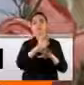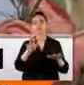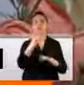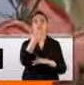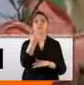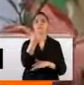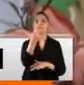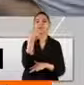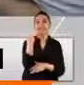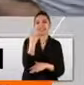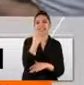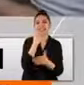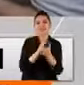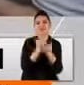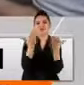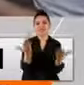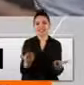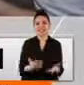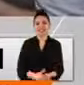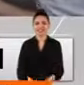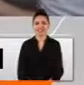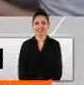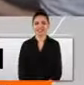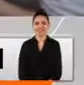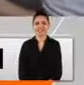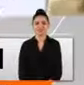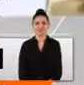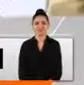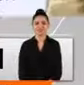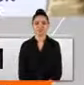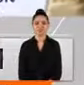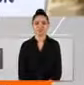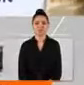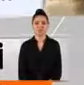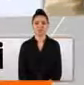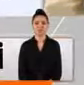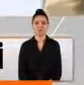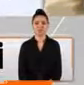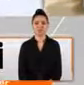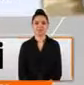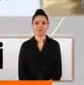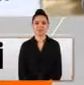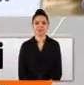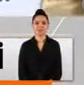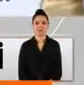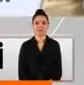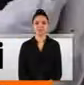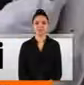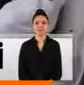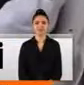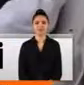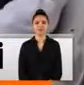beşizlerinin yeni yaşını kutladı. Çocuklarımız bir yaşına girdiler. Bunda çoğu kişinin emeği var. Hepsine buradan teşekkür ediyoruz. Allah razı olsun